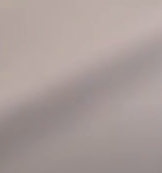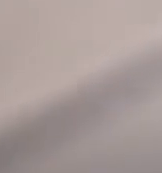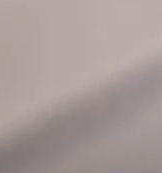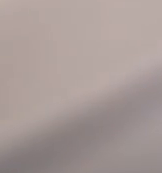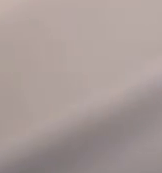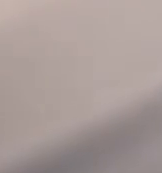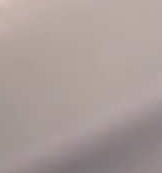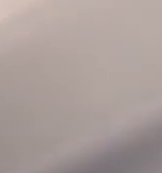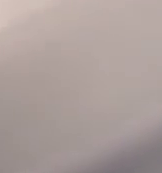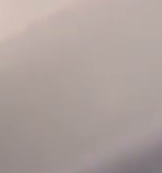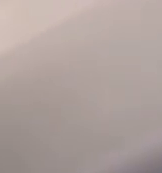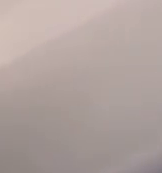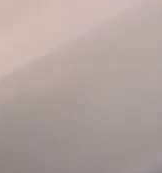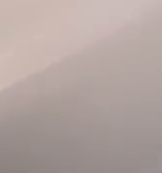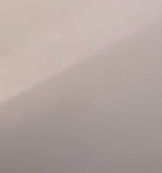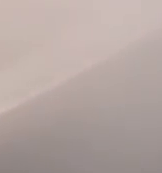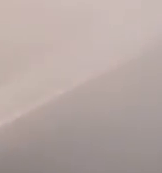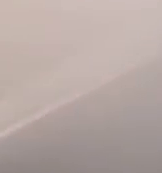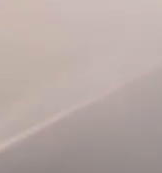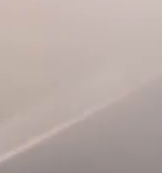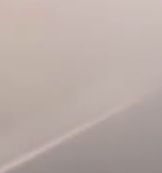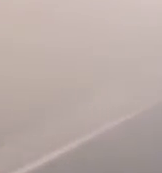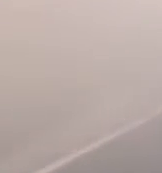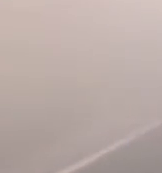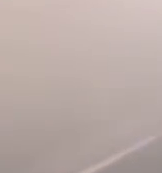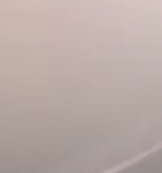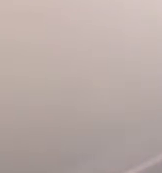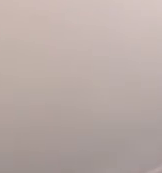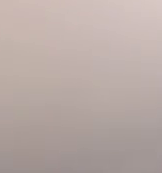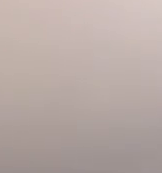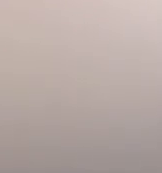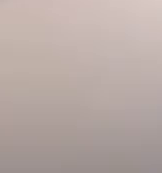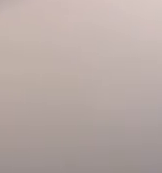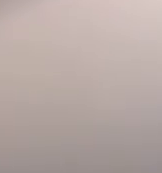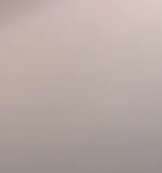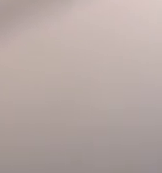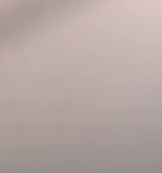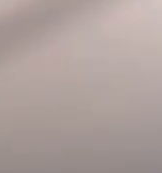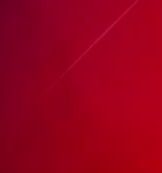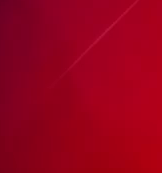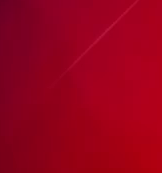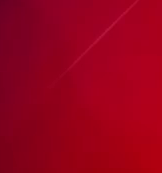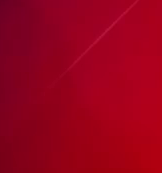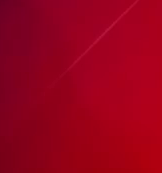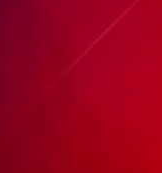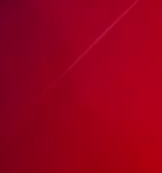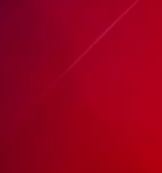TV at sa www.gmanews.tv.